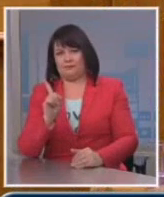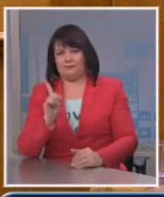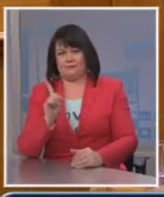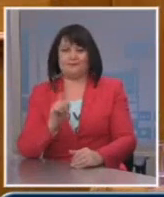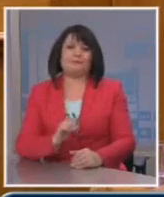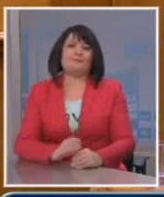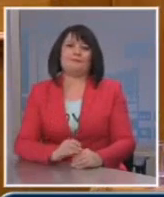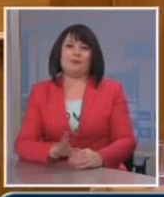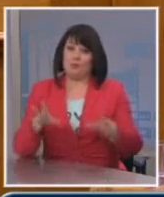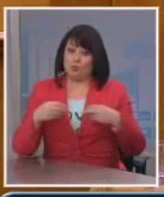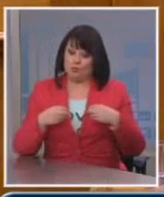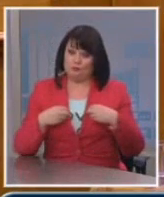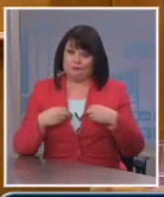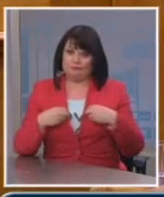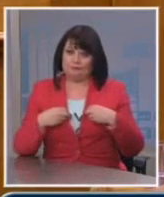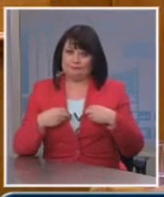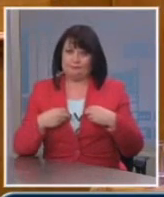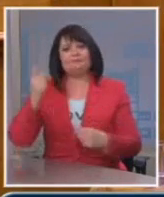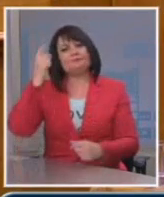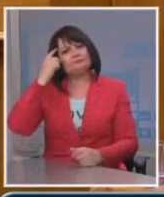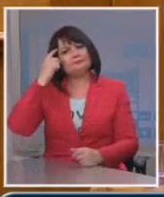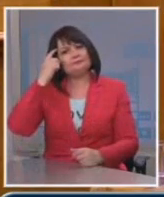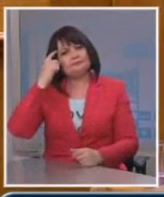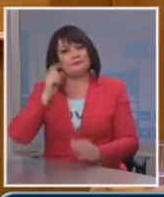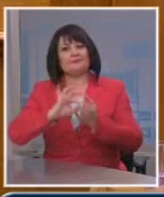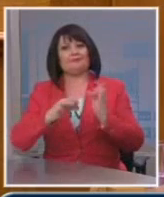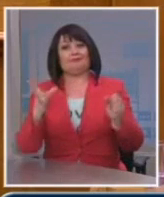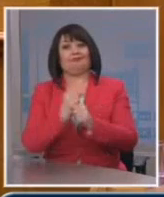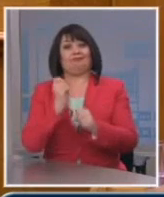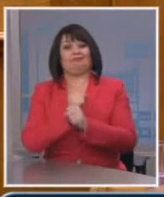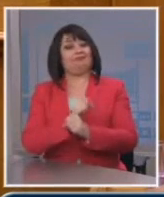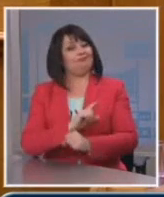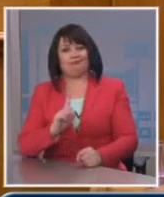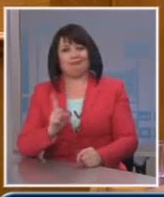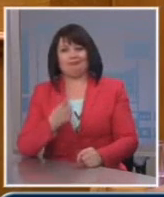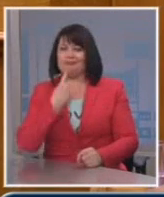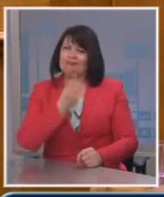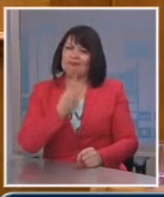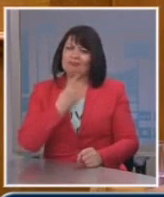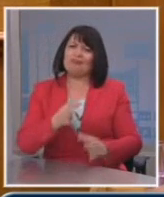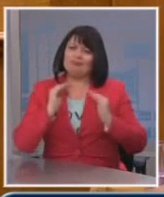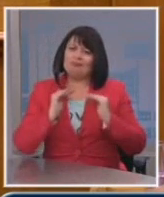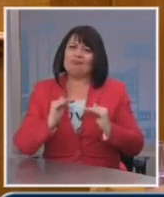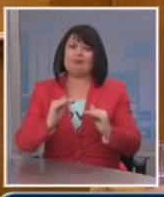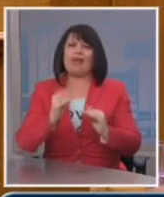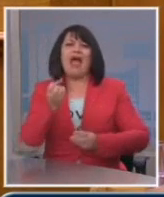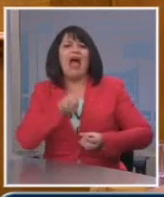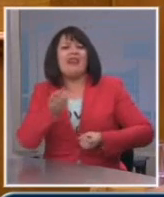Να υιοθετήσουμε την αντίληψη του success story, μιλώντας διαρκώς για την ευημερία των